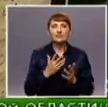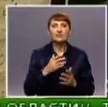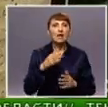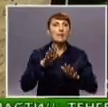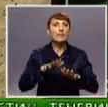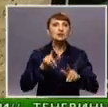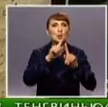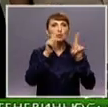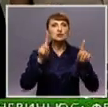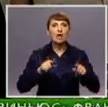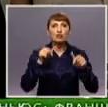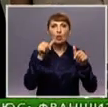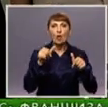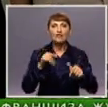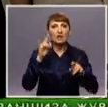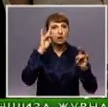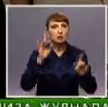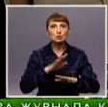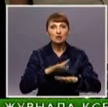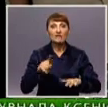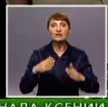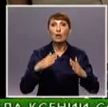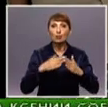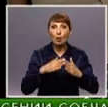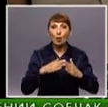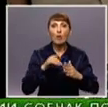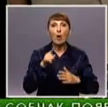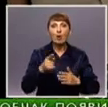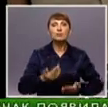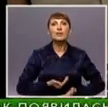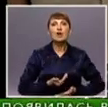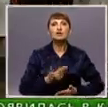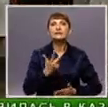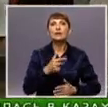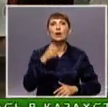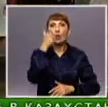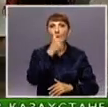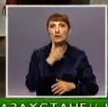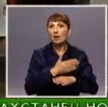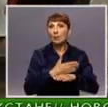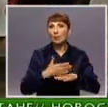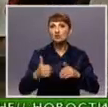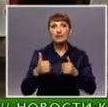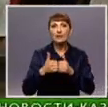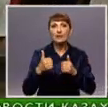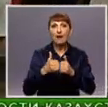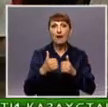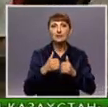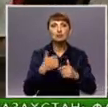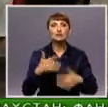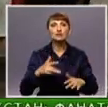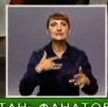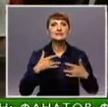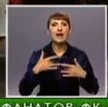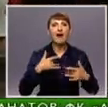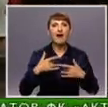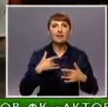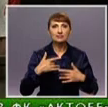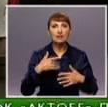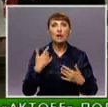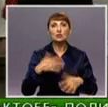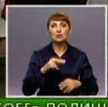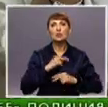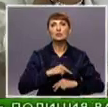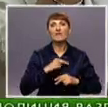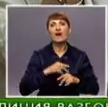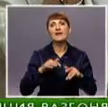доски выбрано не случайно. В этом доме Ермек Серкибаев прожил 3 года. Позже, неподалеку от Гатоба, началась его первая трудовая